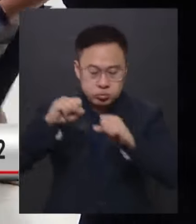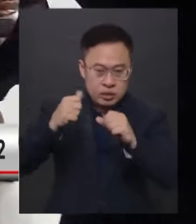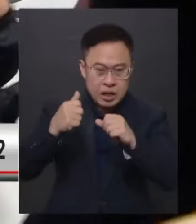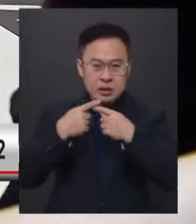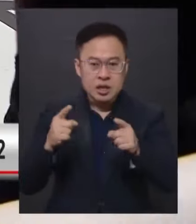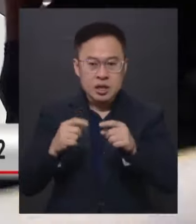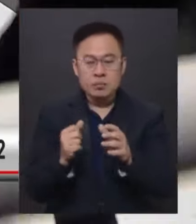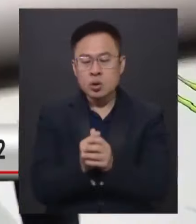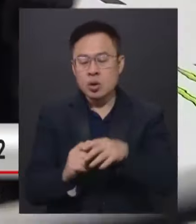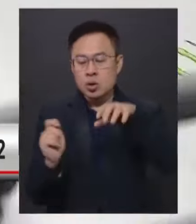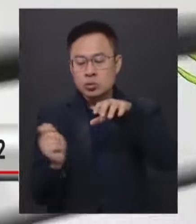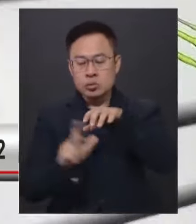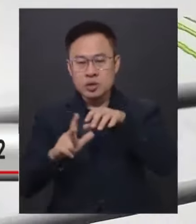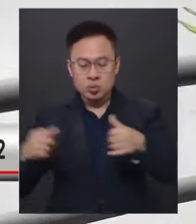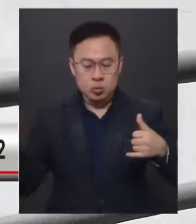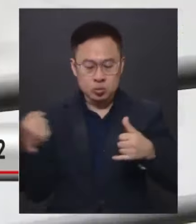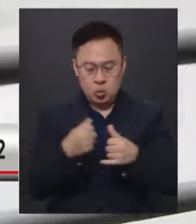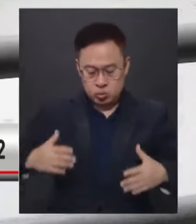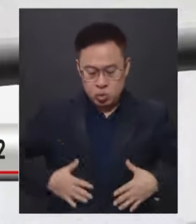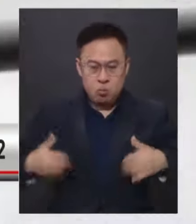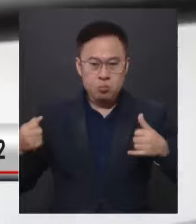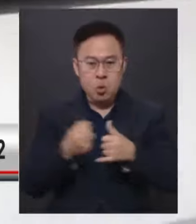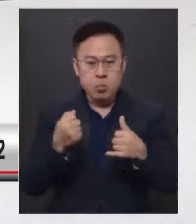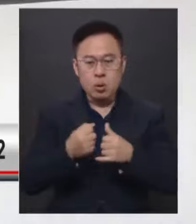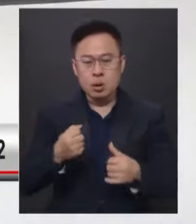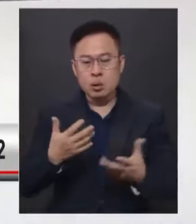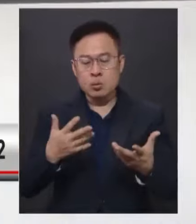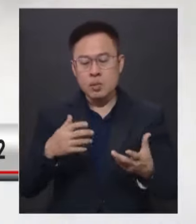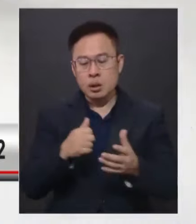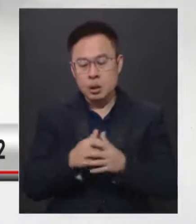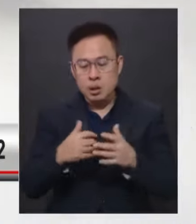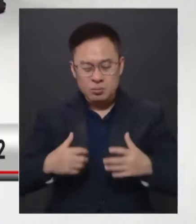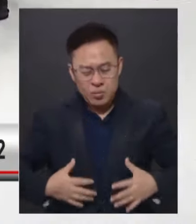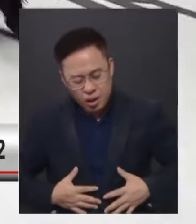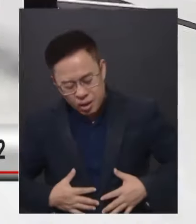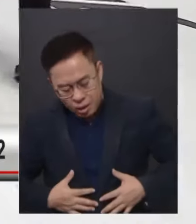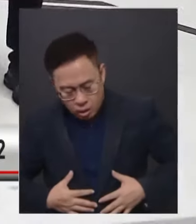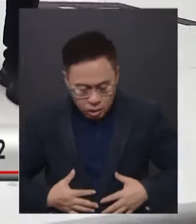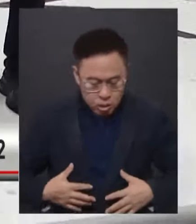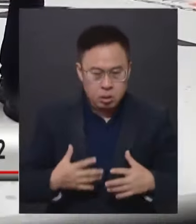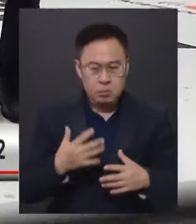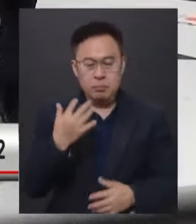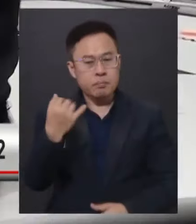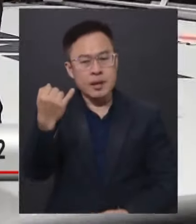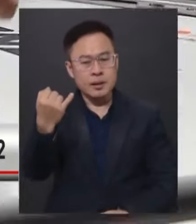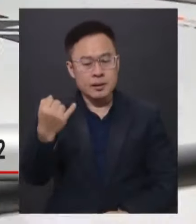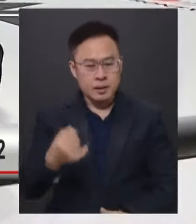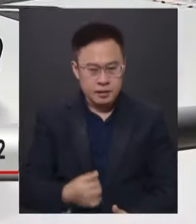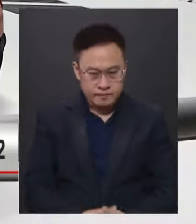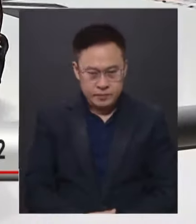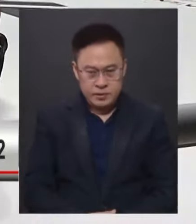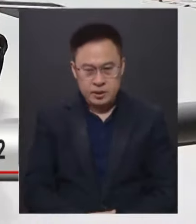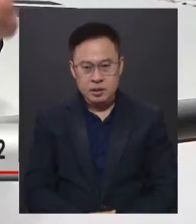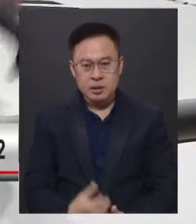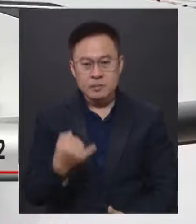ดนต่อยลำตัวแล้วมีอาการพอมีอาการปุ๊บนี่ไม่สู ้ ก้มหน้าโดนเข่าโดนกระหน่ำหมัดสุดท้ายหล่นเลยครับ มันไปโดนจุดที่ส